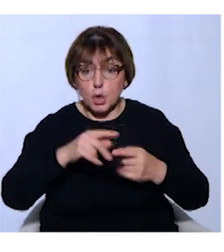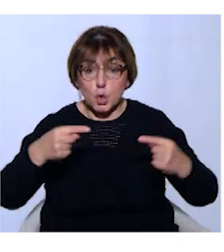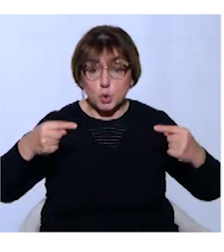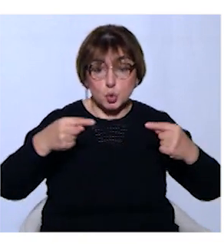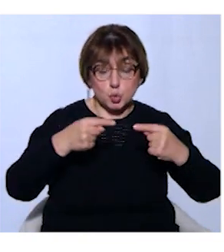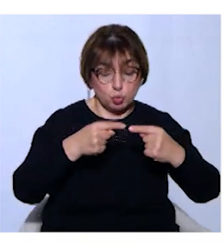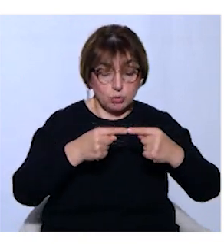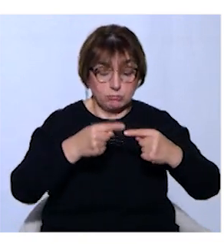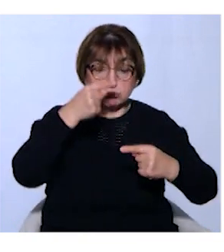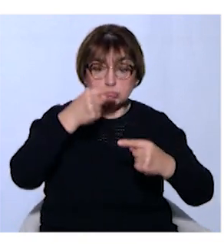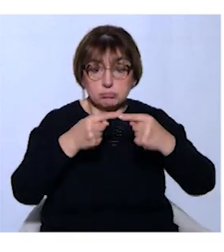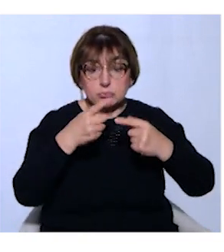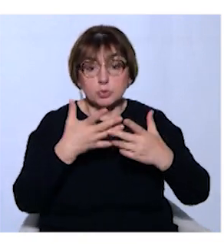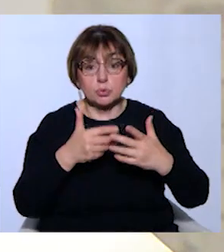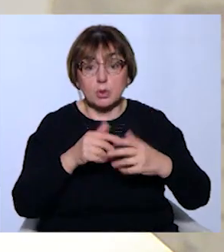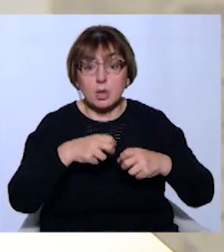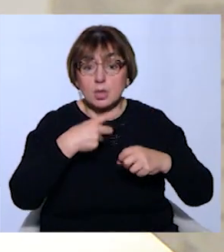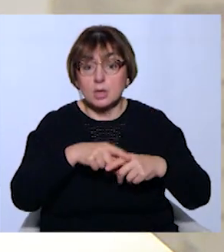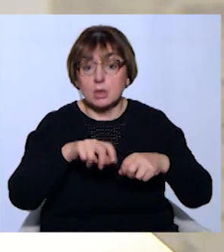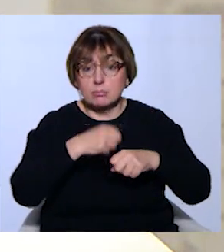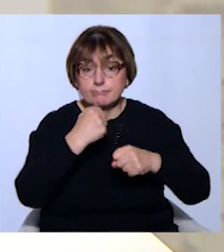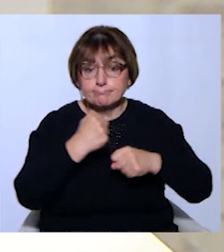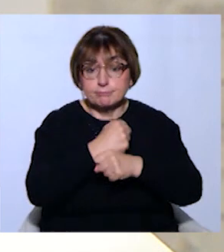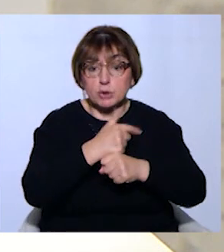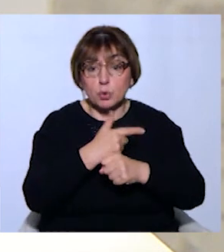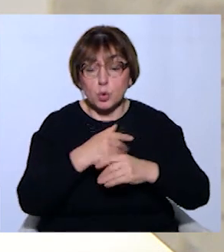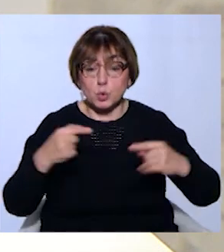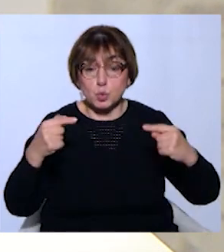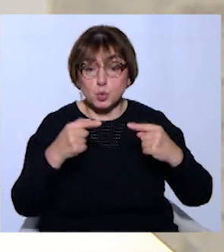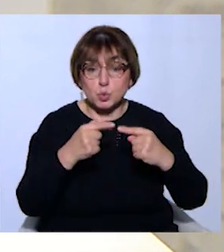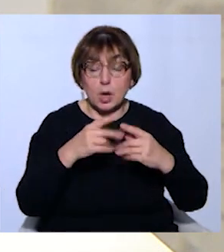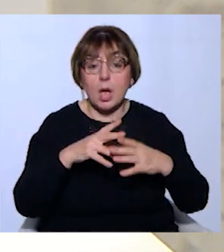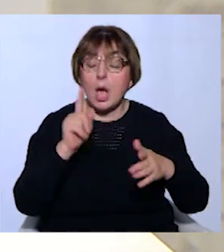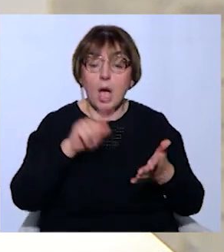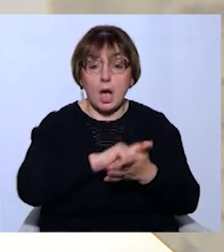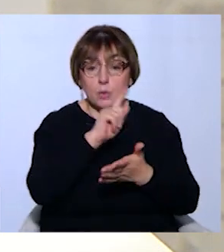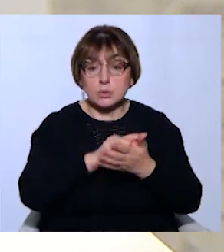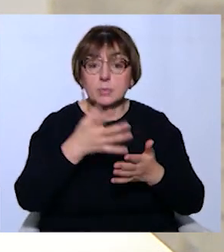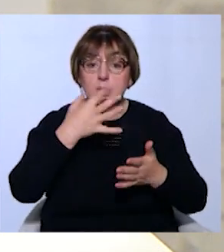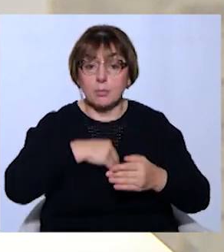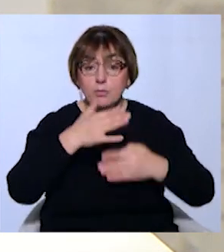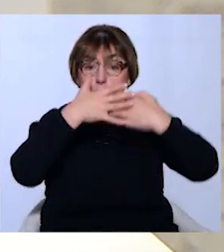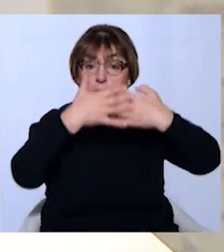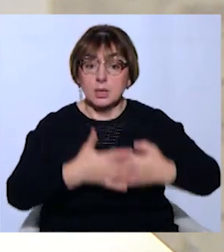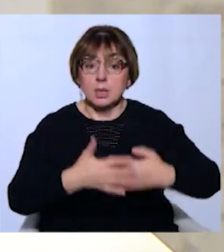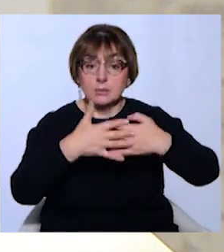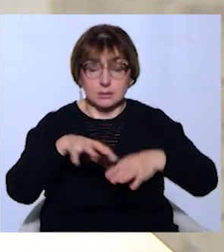შეხორცება დაუშვათ იმ ტრამვისა, ხო? ამიტომ რენტგენს ვიყენებთ. რენტგენი კიდე ეს